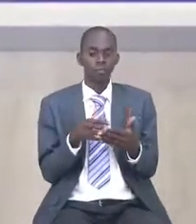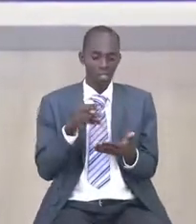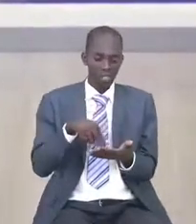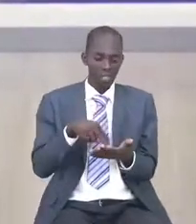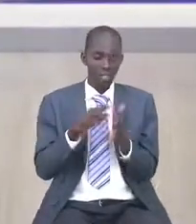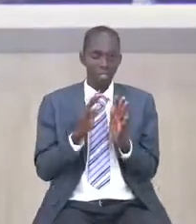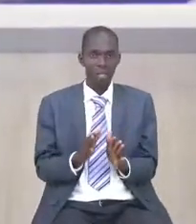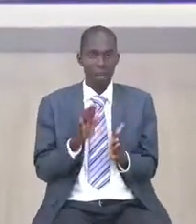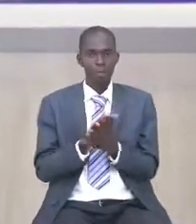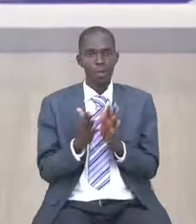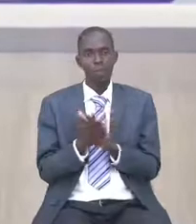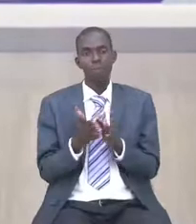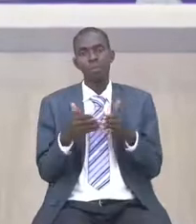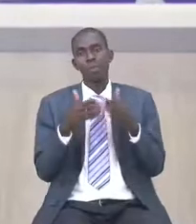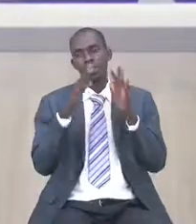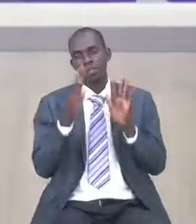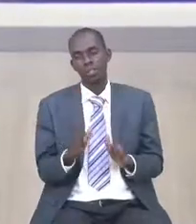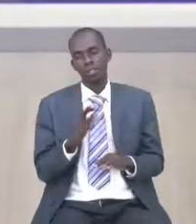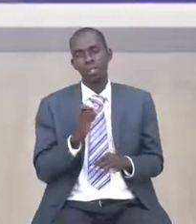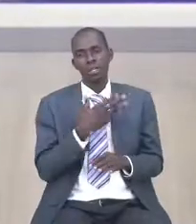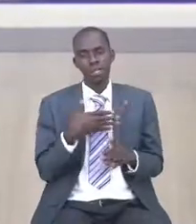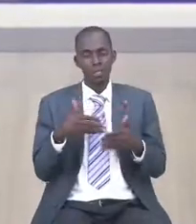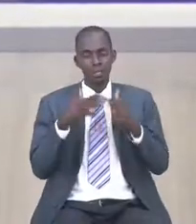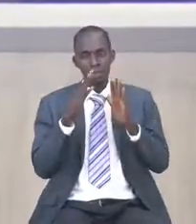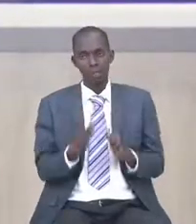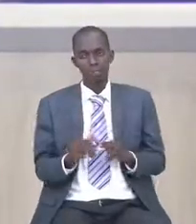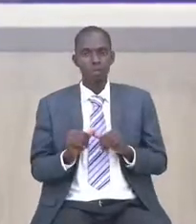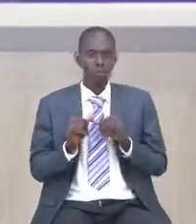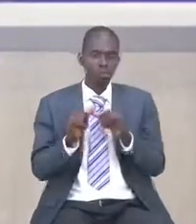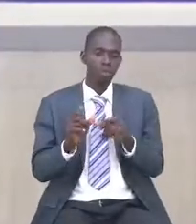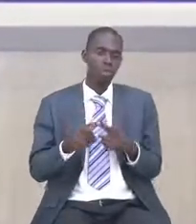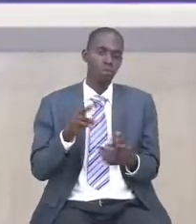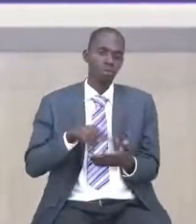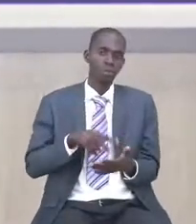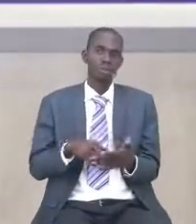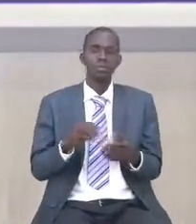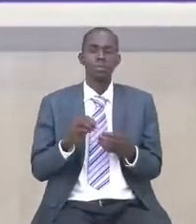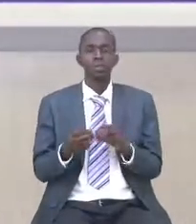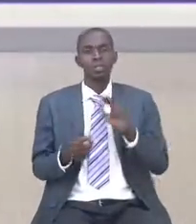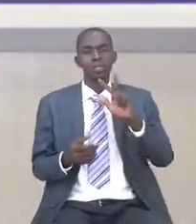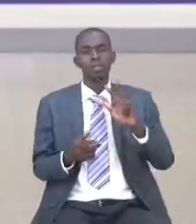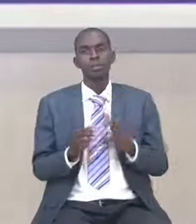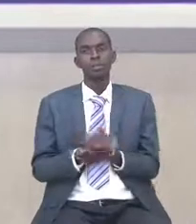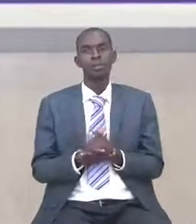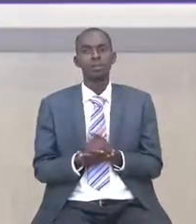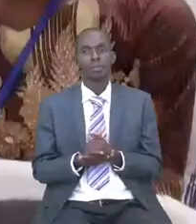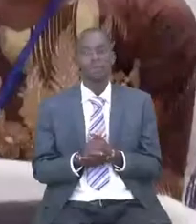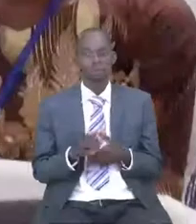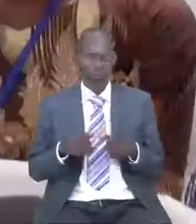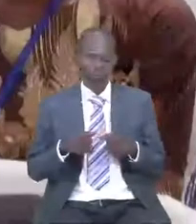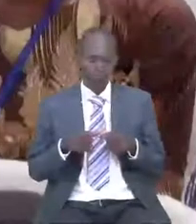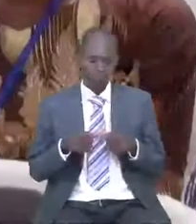diriger. Les lecteurs deviennent les leaders. Et les dirigeants continuent de